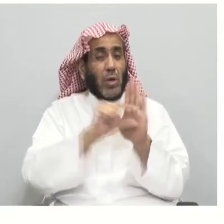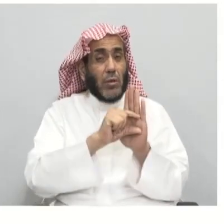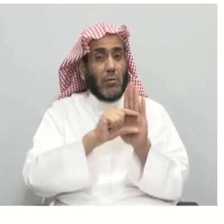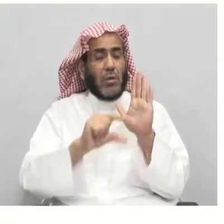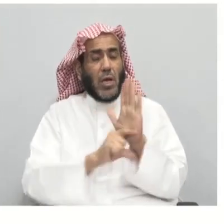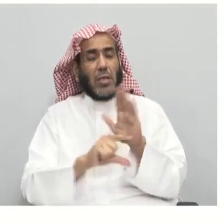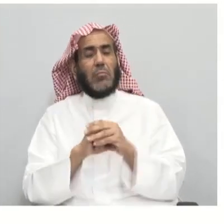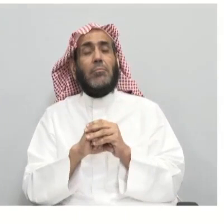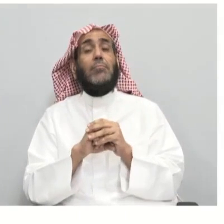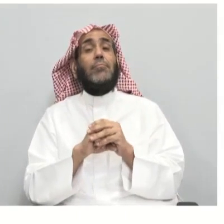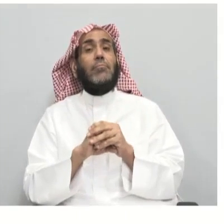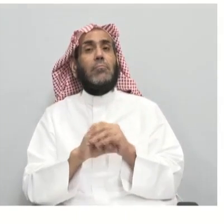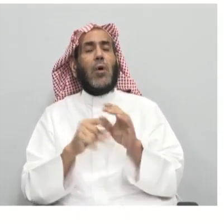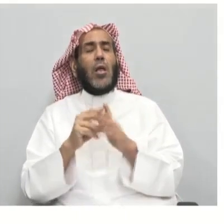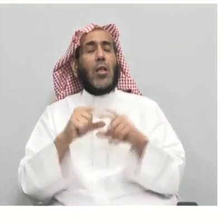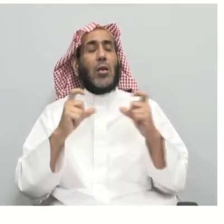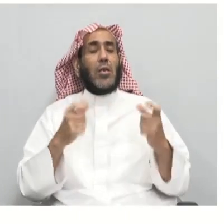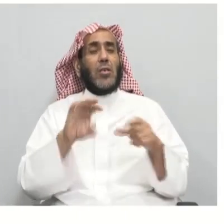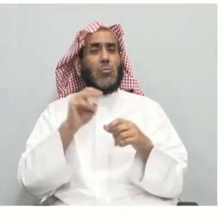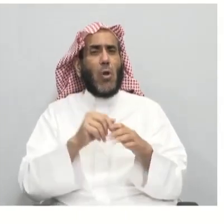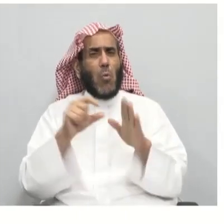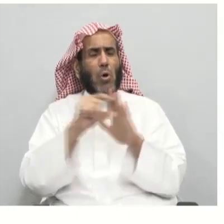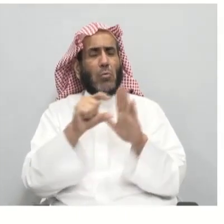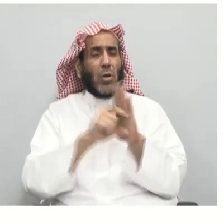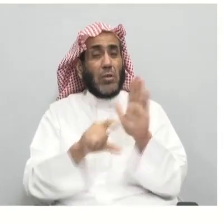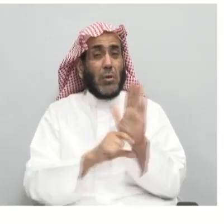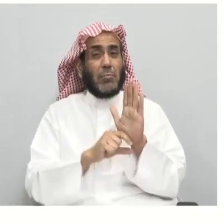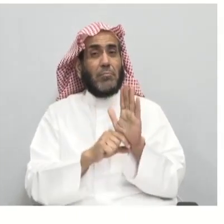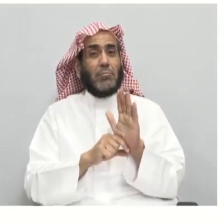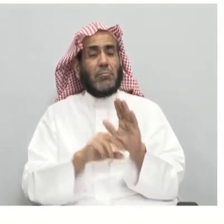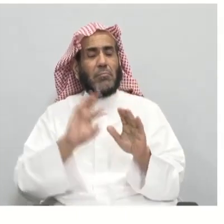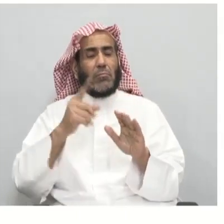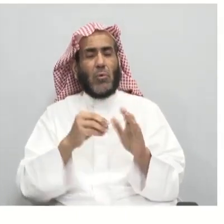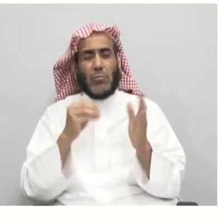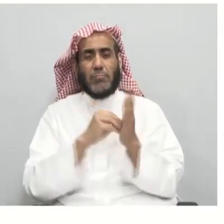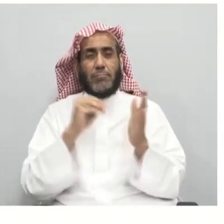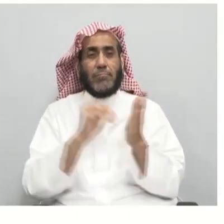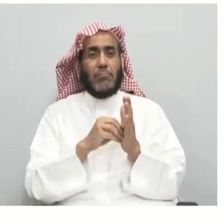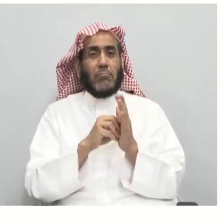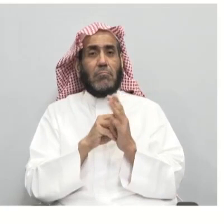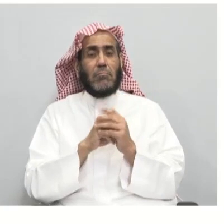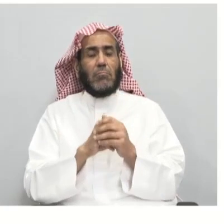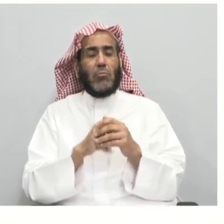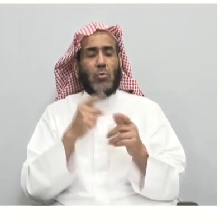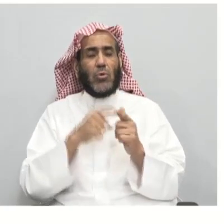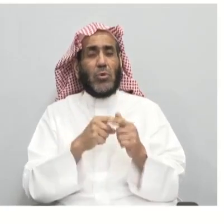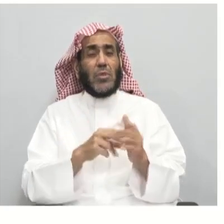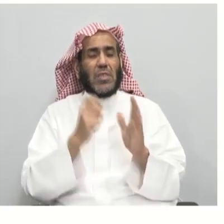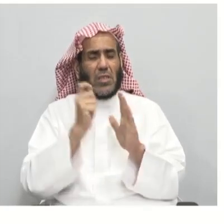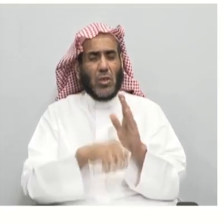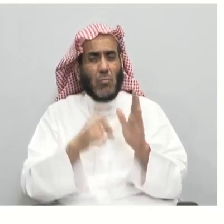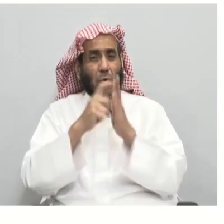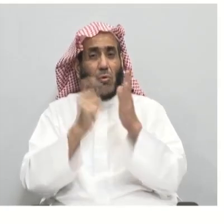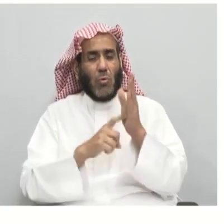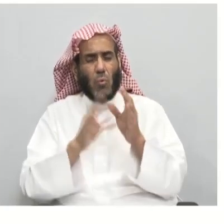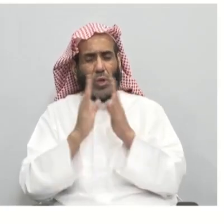وخاتمه محظور الاجتماع كذلك له مقدمه وعرض وخاتمه لكنه يعد تسجيلا